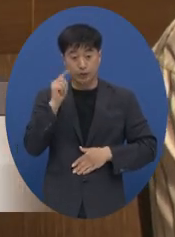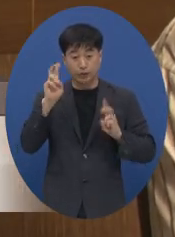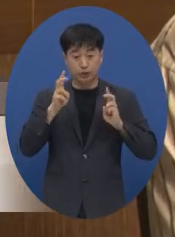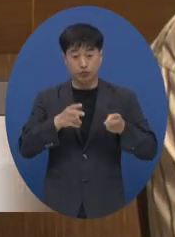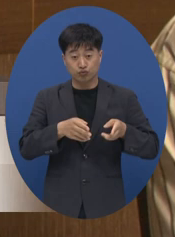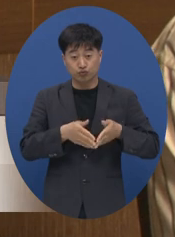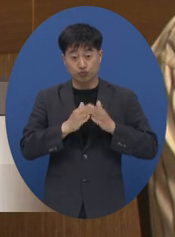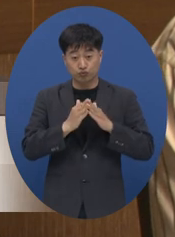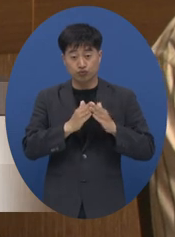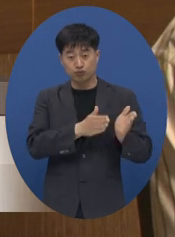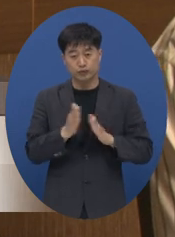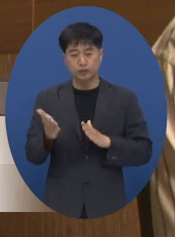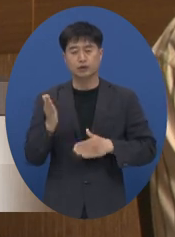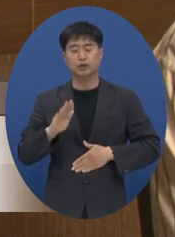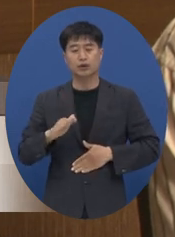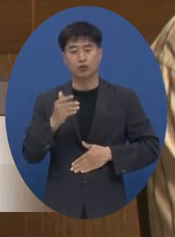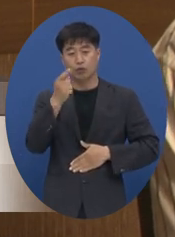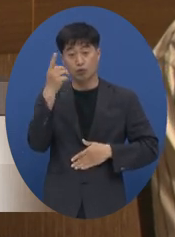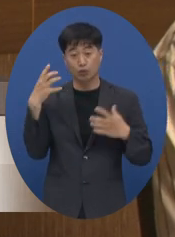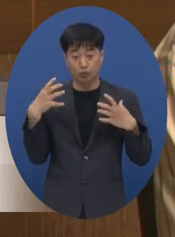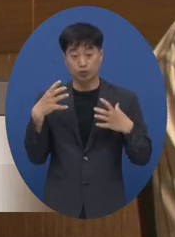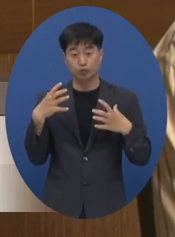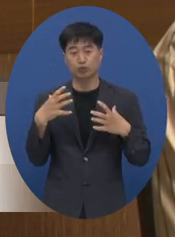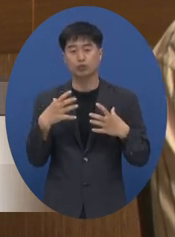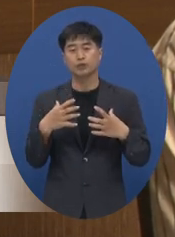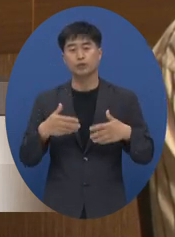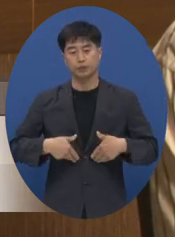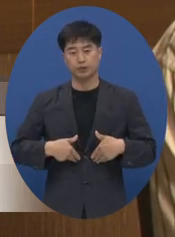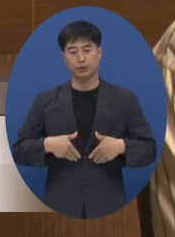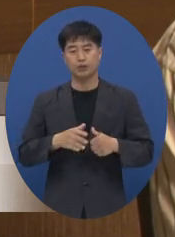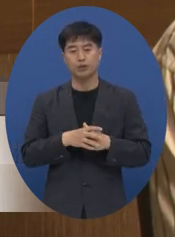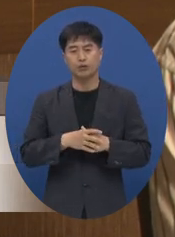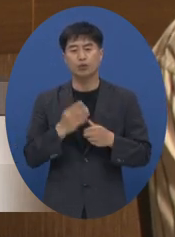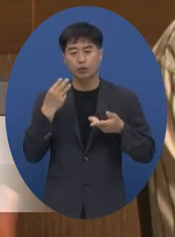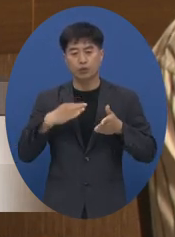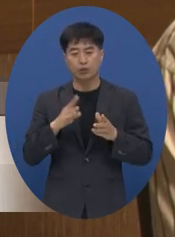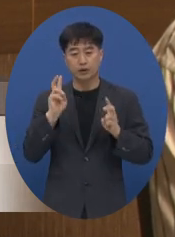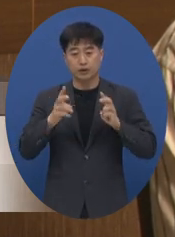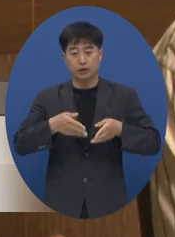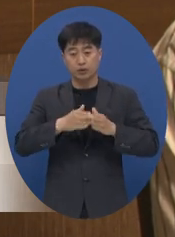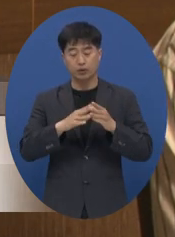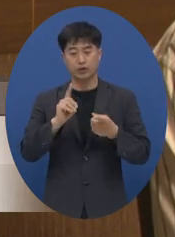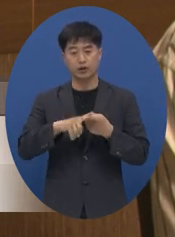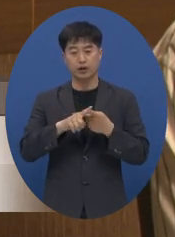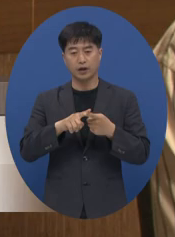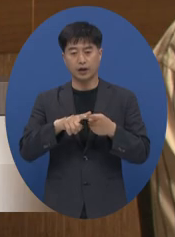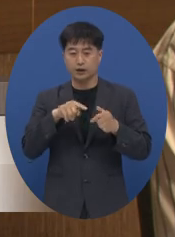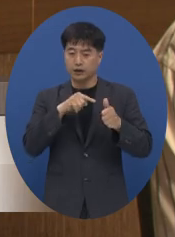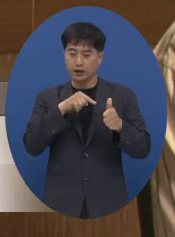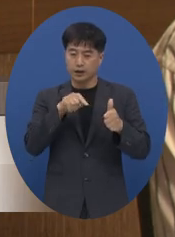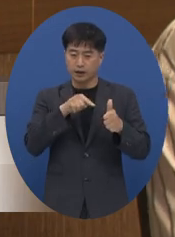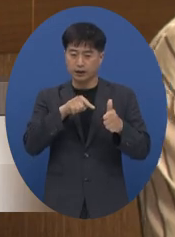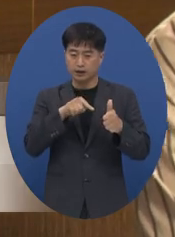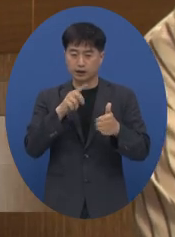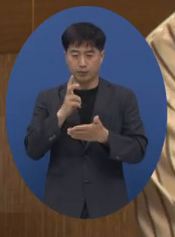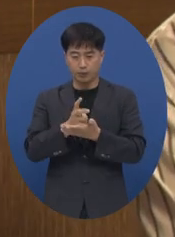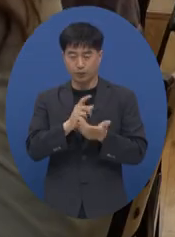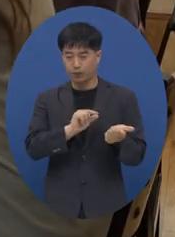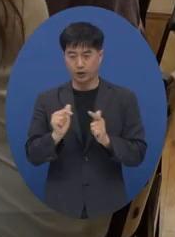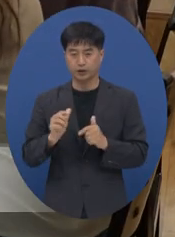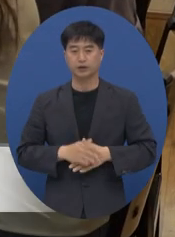되는데 거기서 관의 역할이 필요하다. 네. 저희 경기도에서는 이렇게 그 창업에 대한 뭐 코칭제라든가